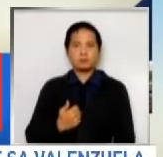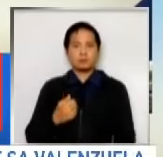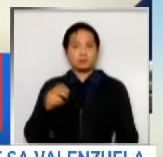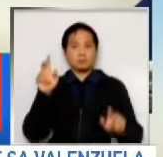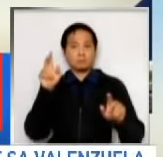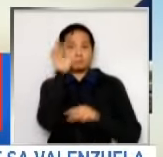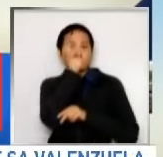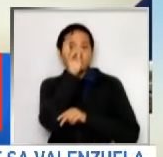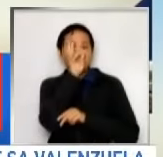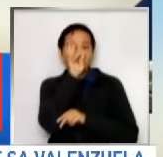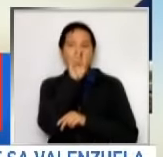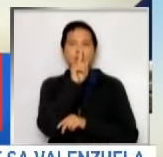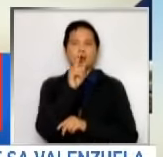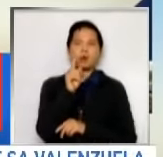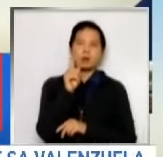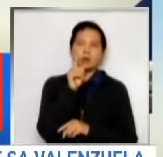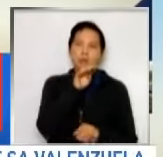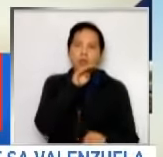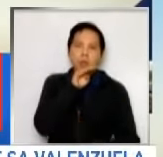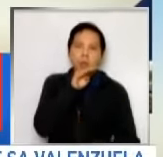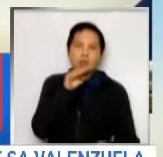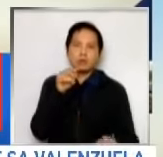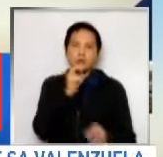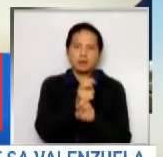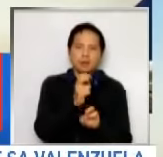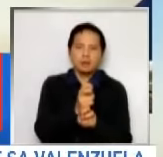tapos dagdagan mo ng ganitong